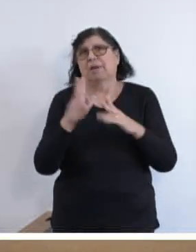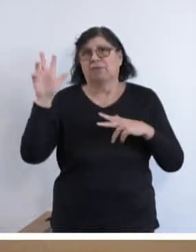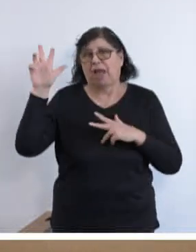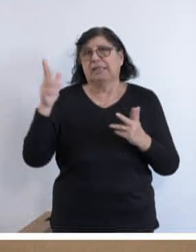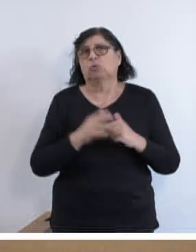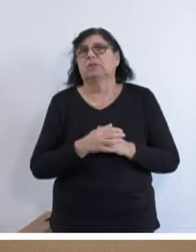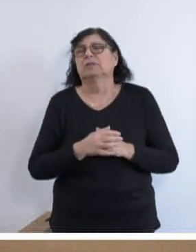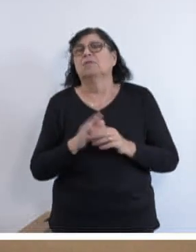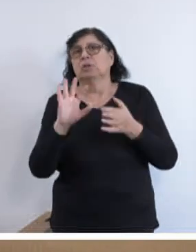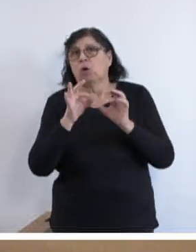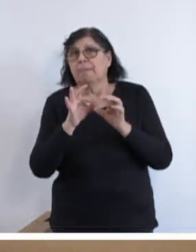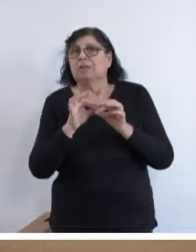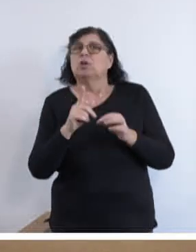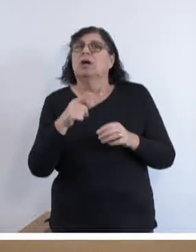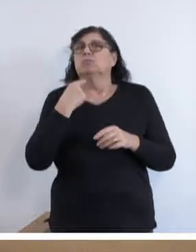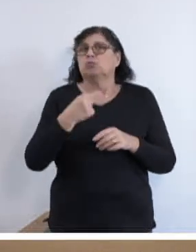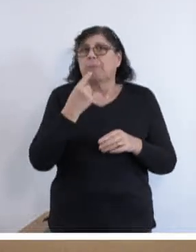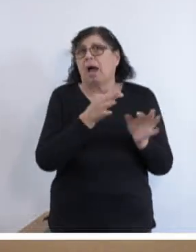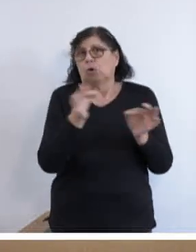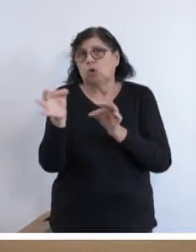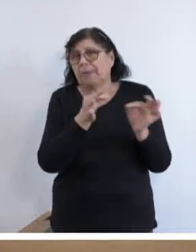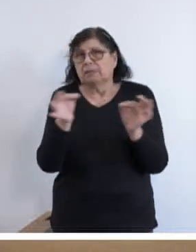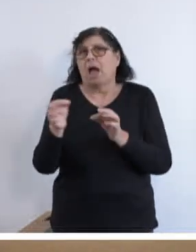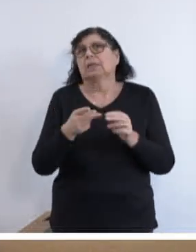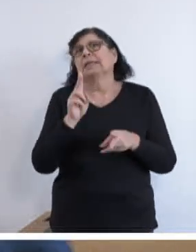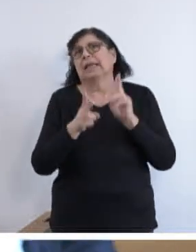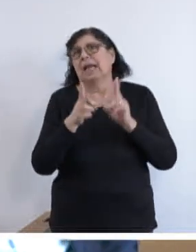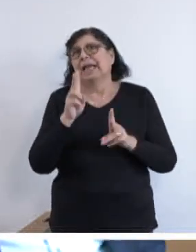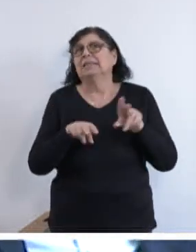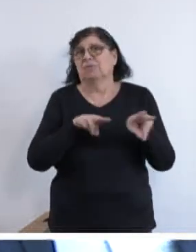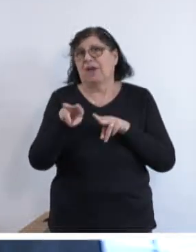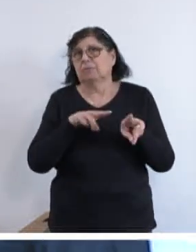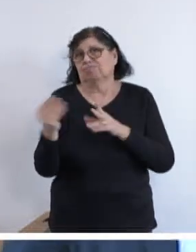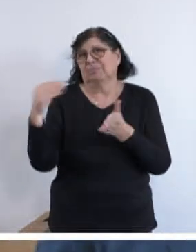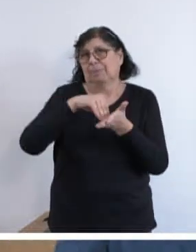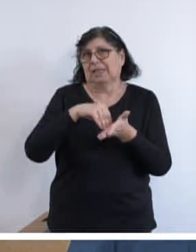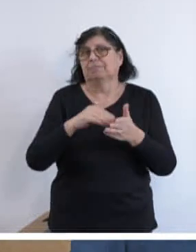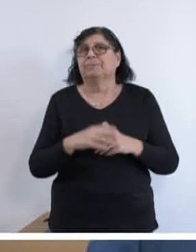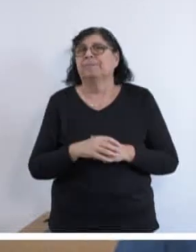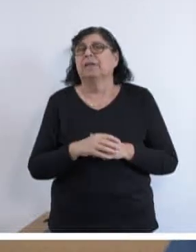DolmetscherInnen, die zur Sprachenübertragung in Gerichtsverhandlungen hinzuzuziehen sind.